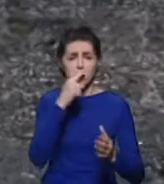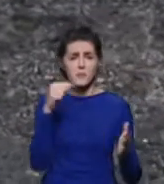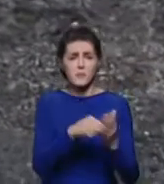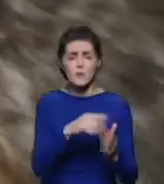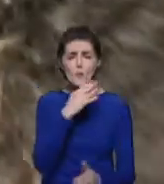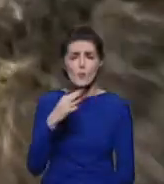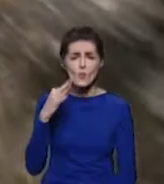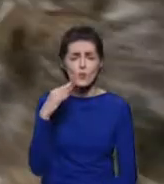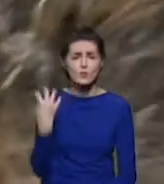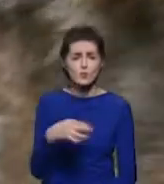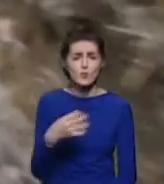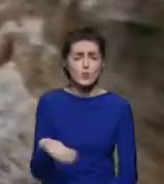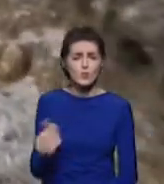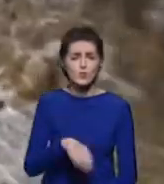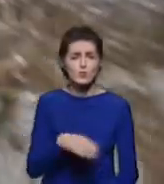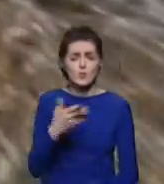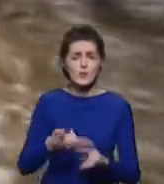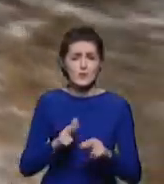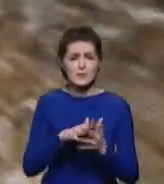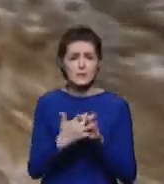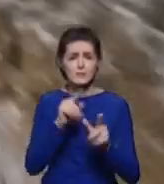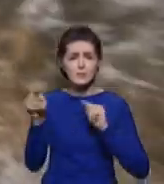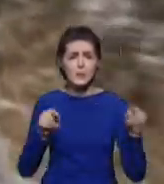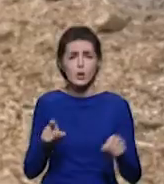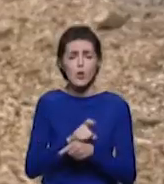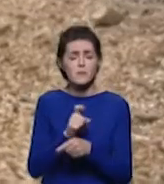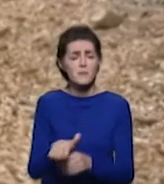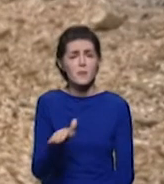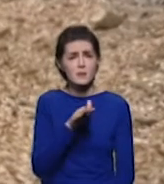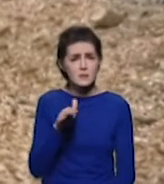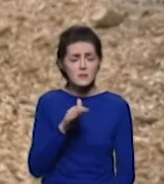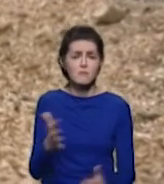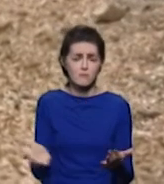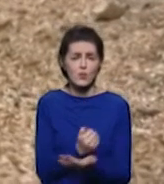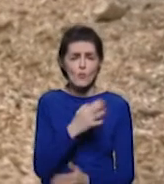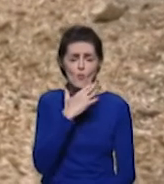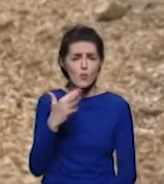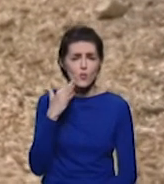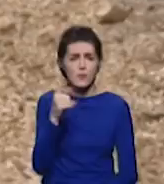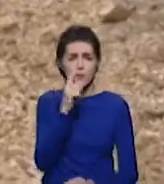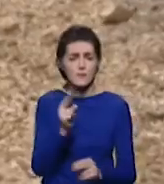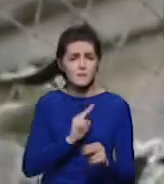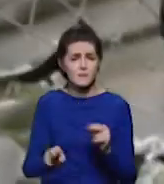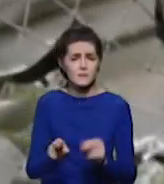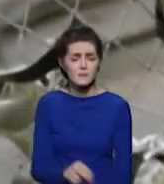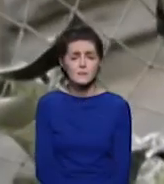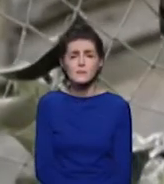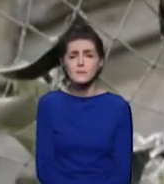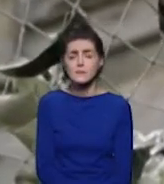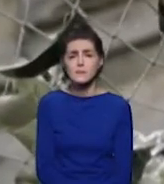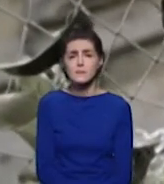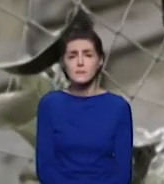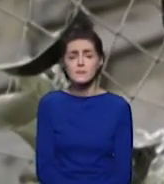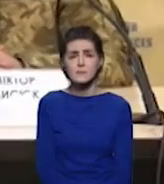більше 40 населених пунктів Донбасу. Не обійшлося без втрат.